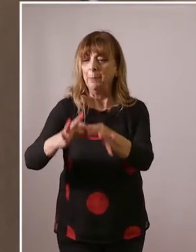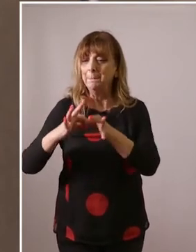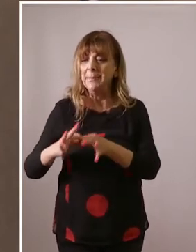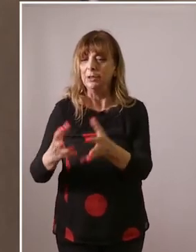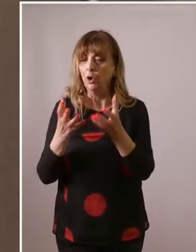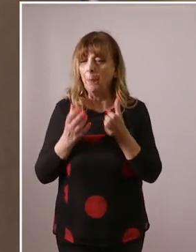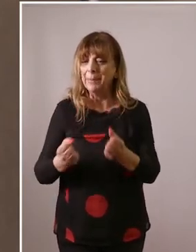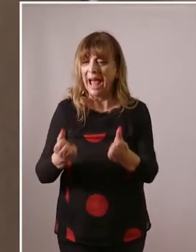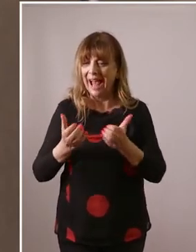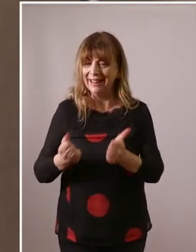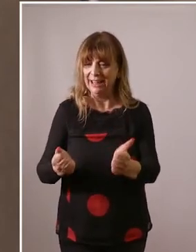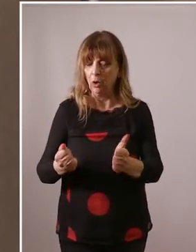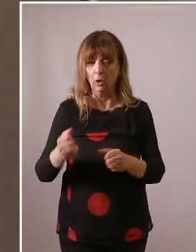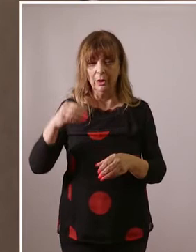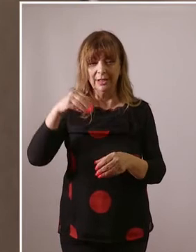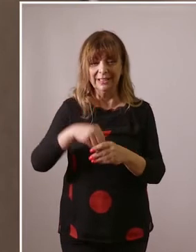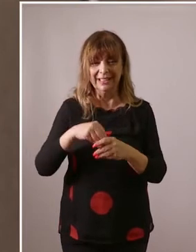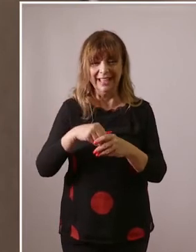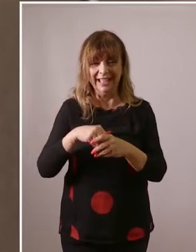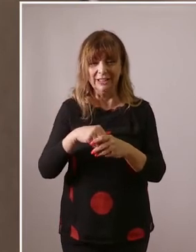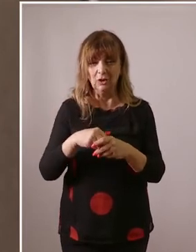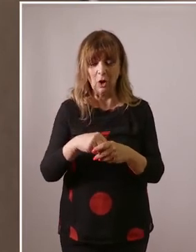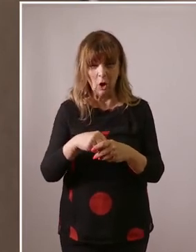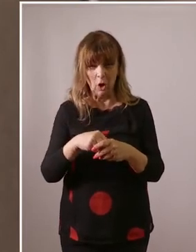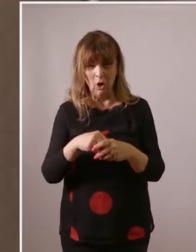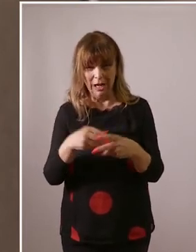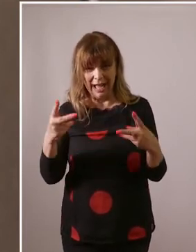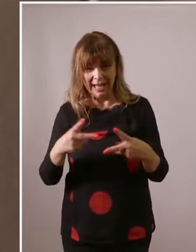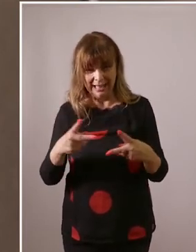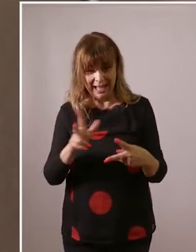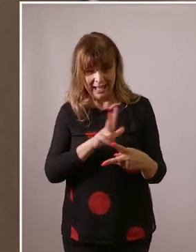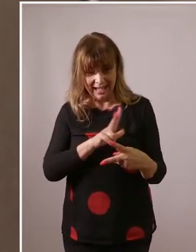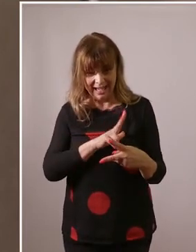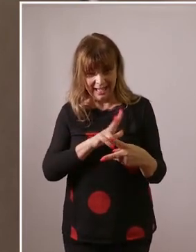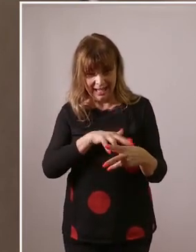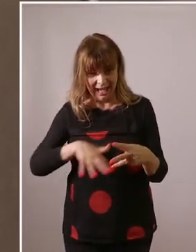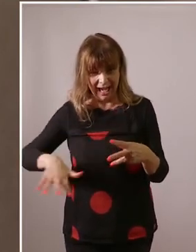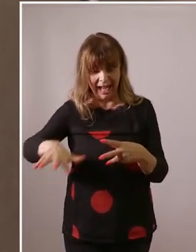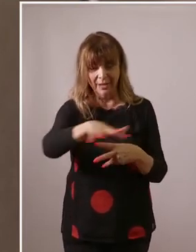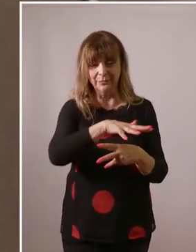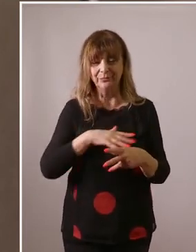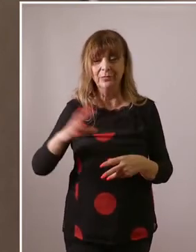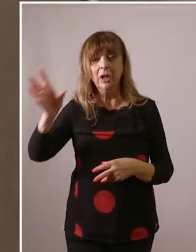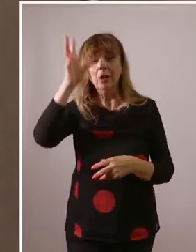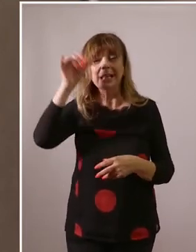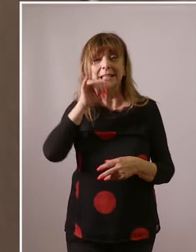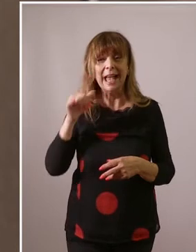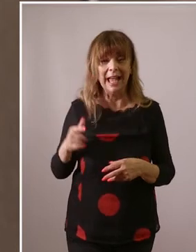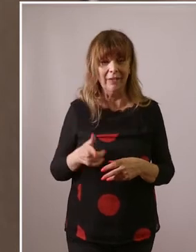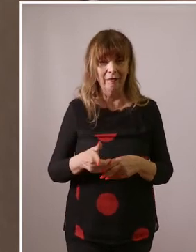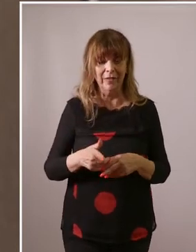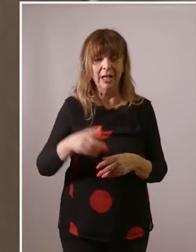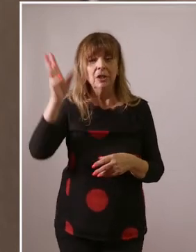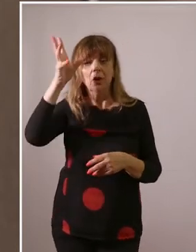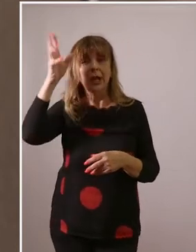nella all'interno della sconfinata ricchezza della realtà della prassi la teoria serve la